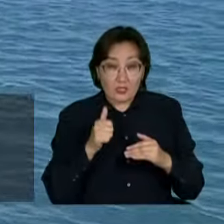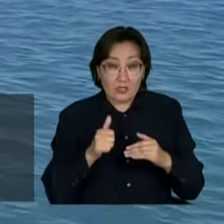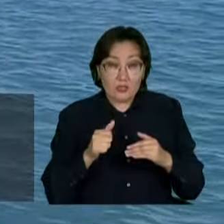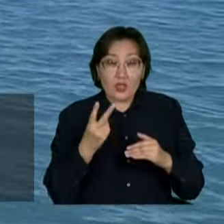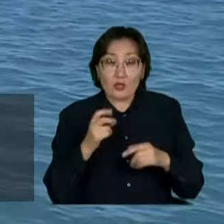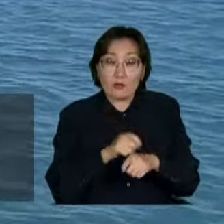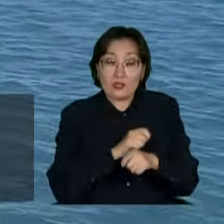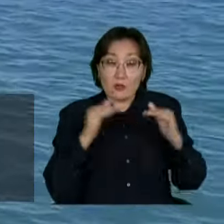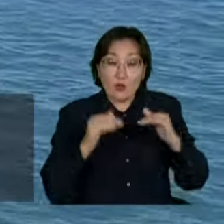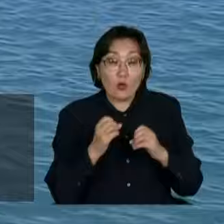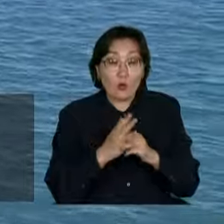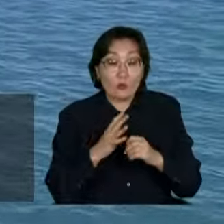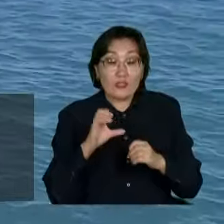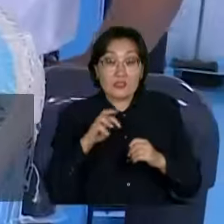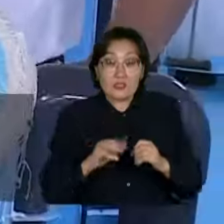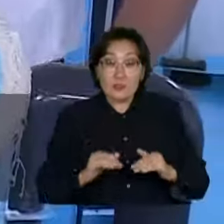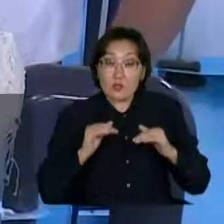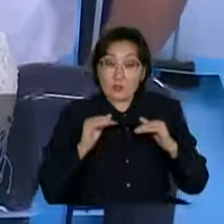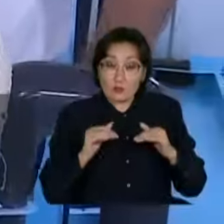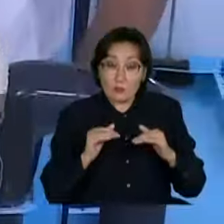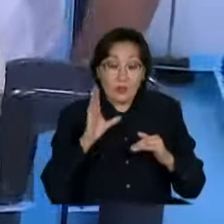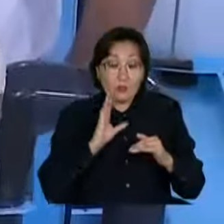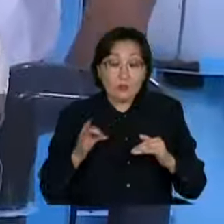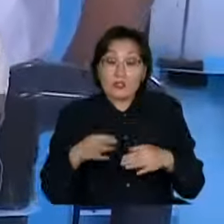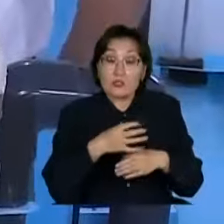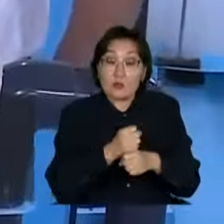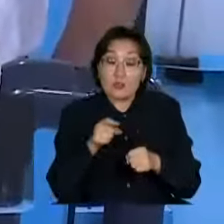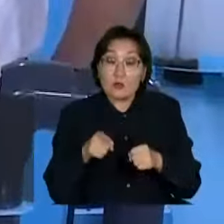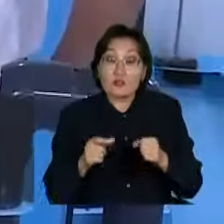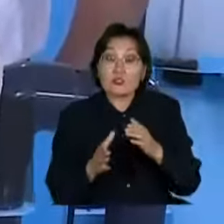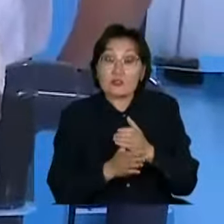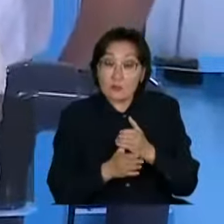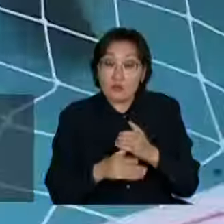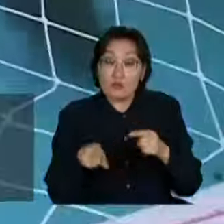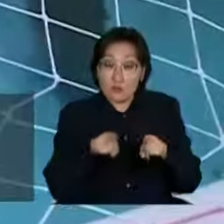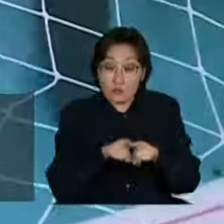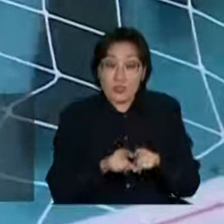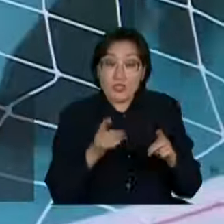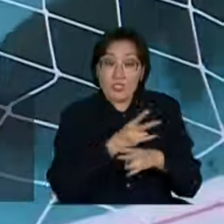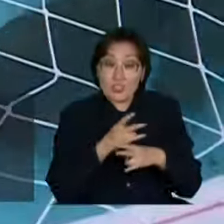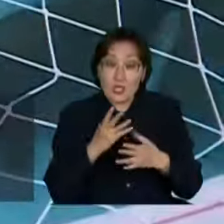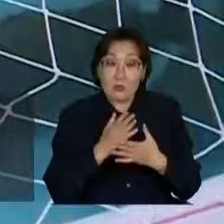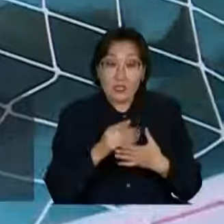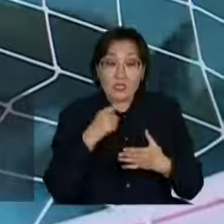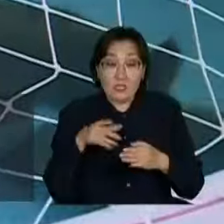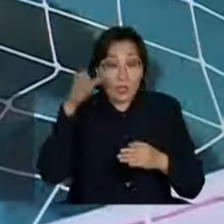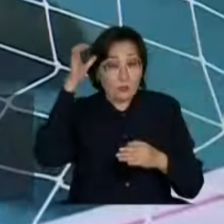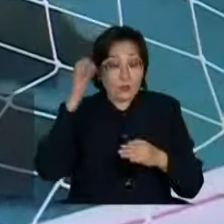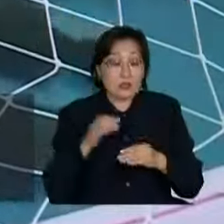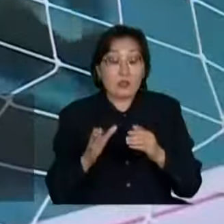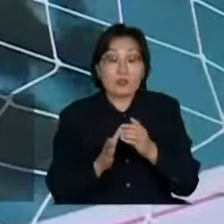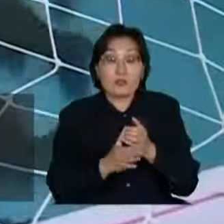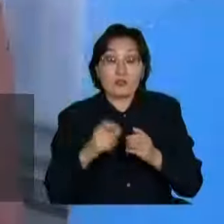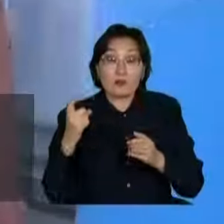Биылдың өзі 15 сантиметрге ғана молайыпты. Көлдің тартылуы ондағы тіршілік иелерінде айталықтай зиян тигізіп отыр дейді ғалымдар. Балық